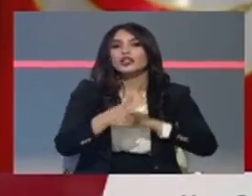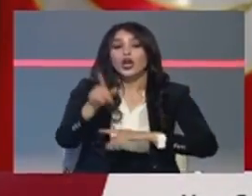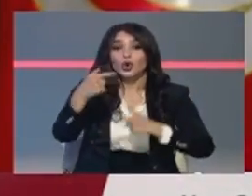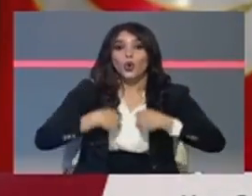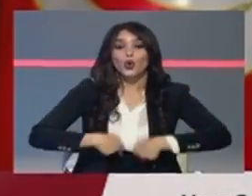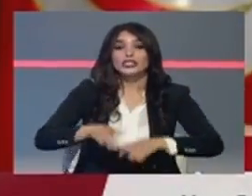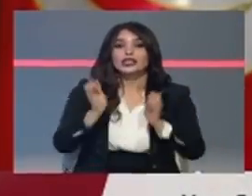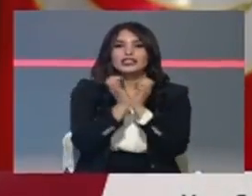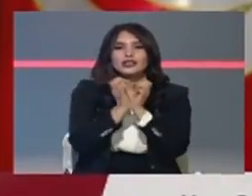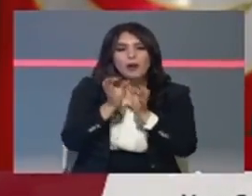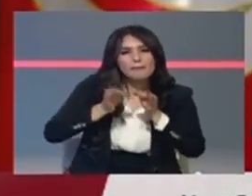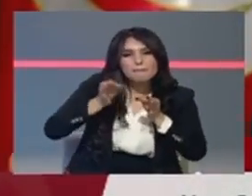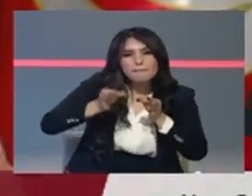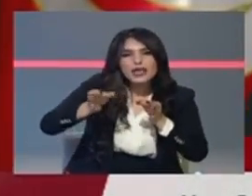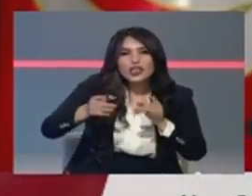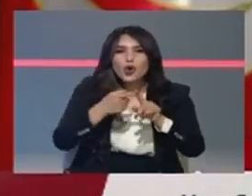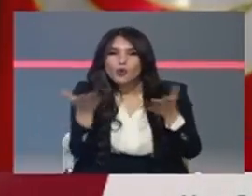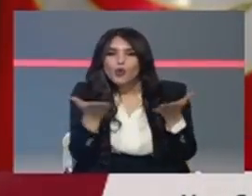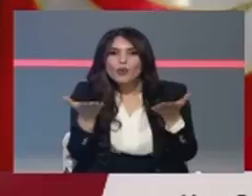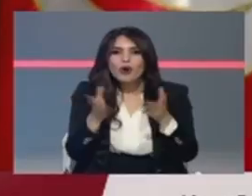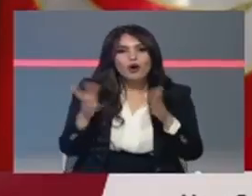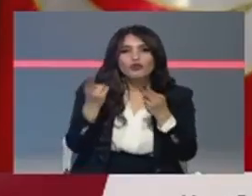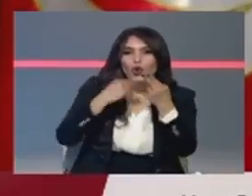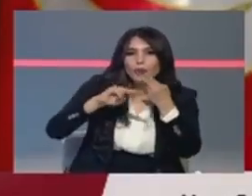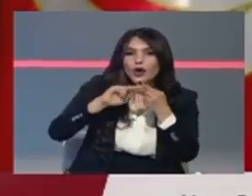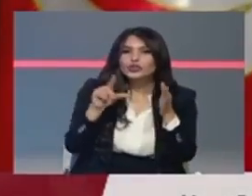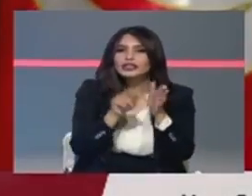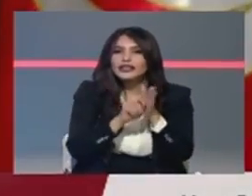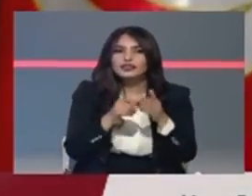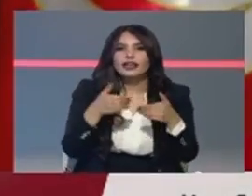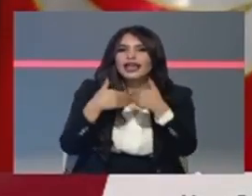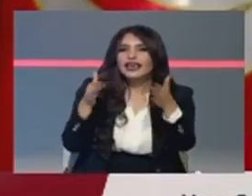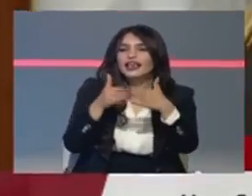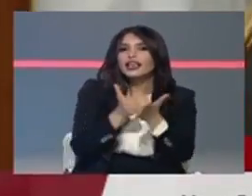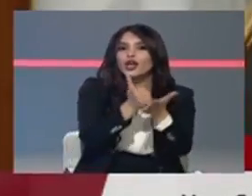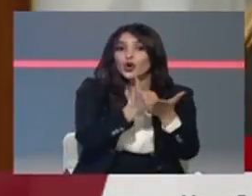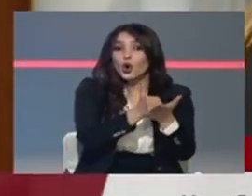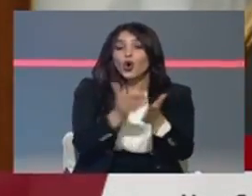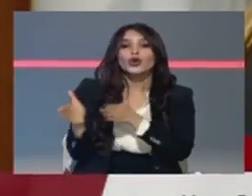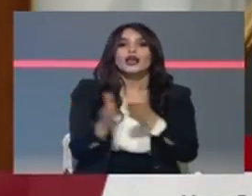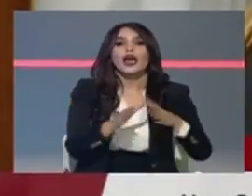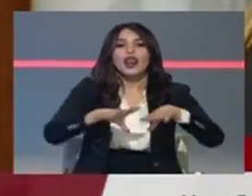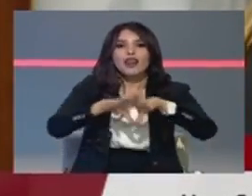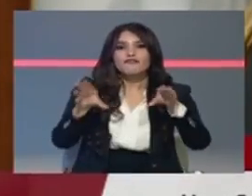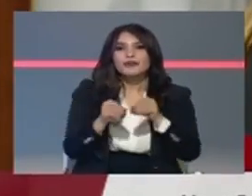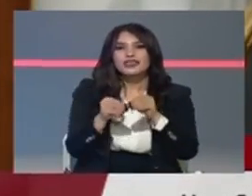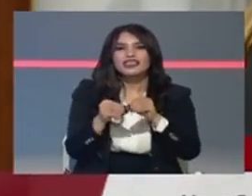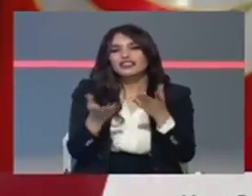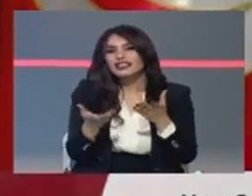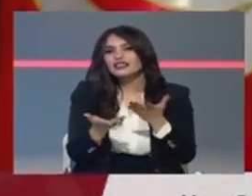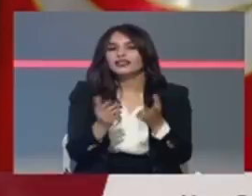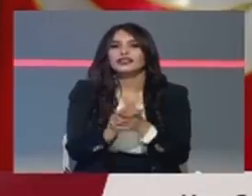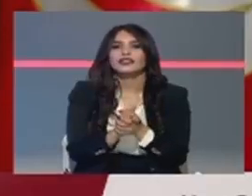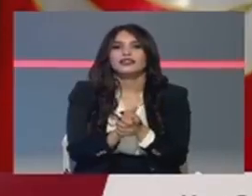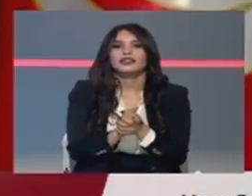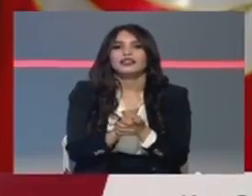الاجتماعيه يدقق وقتاش وكيفاش والكل. قلت هالجزء نتاع العائلات اللي نسيناه